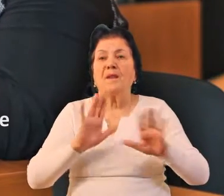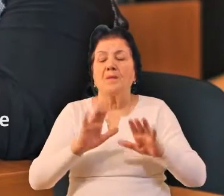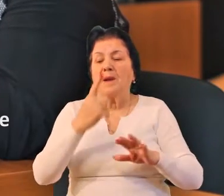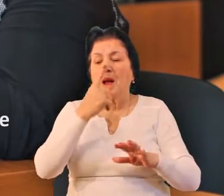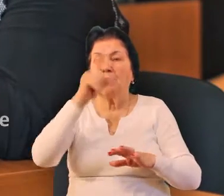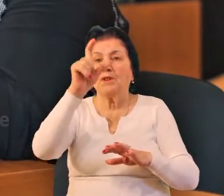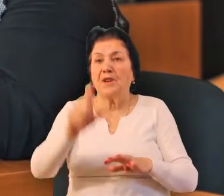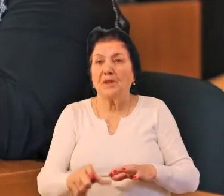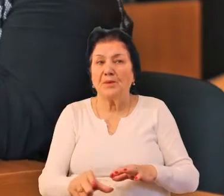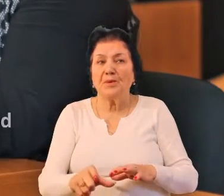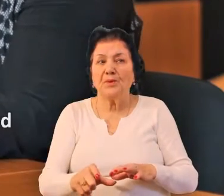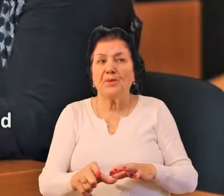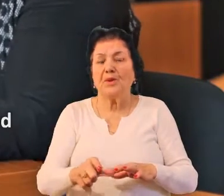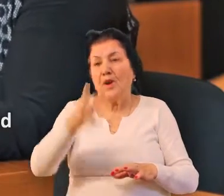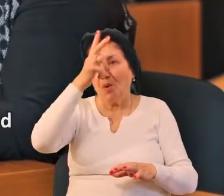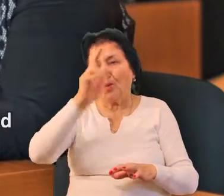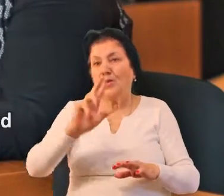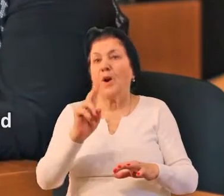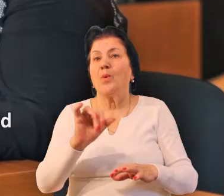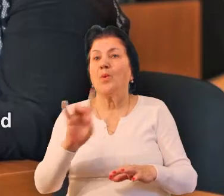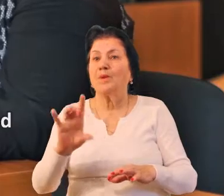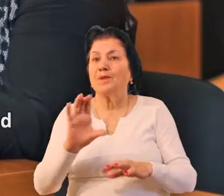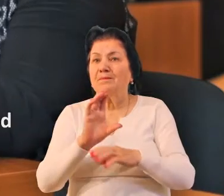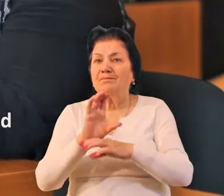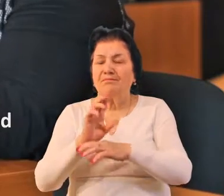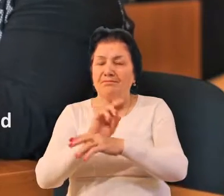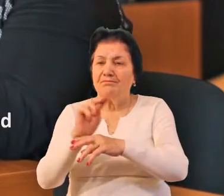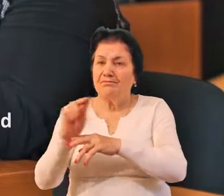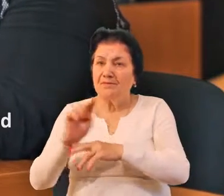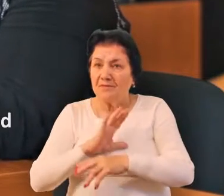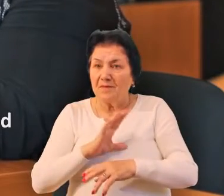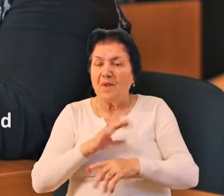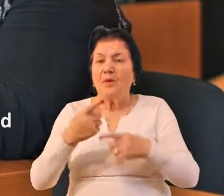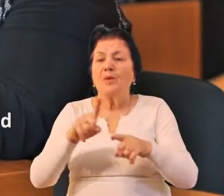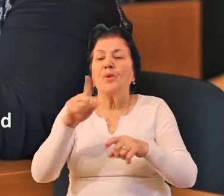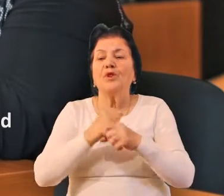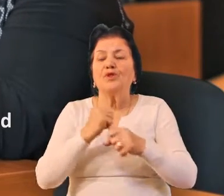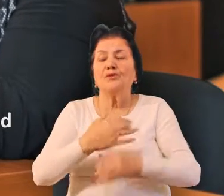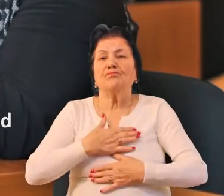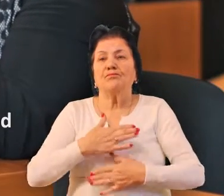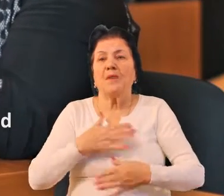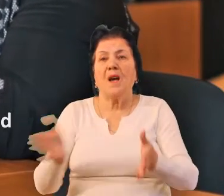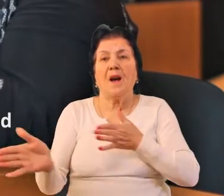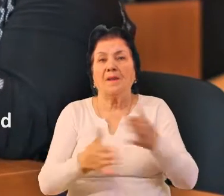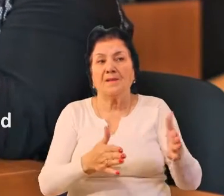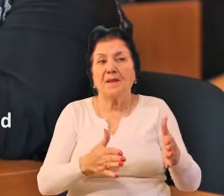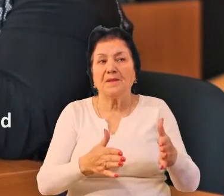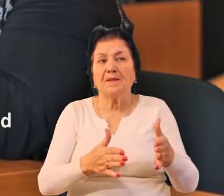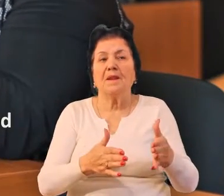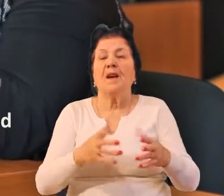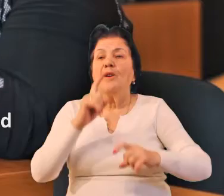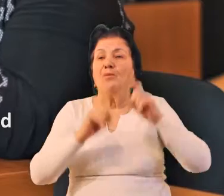üçün hazırlasın. Və müəssisədəki digər işçilər arasında psixoloji